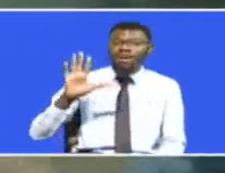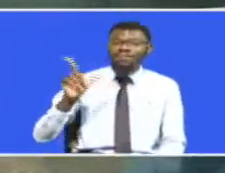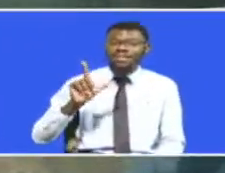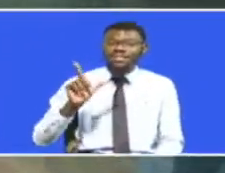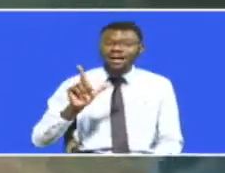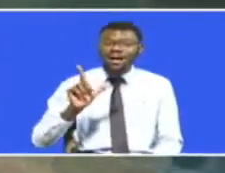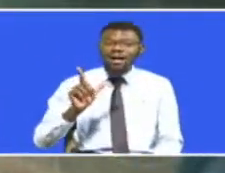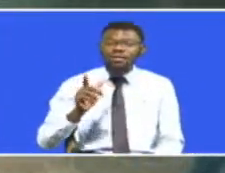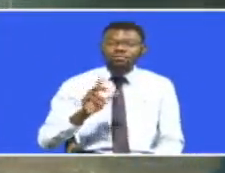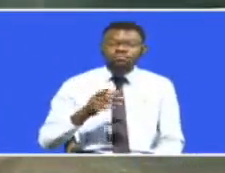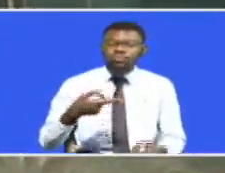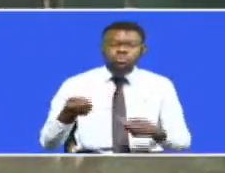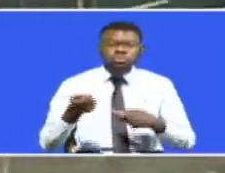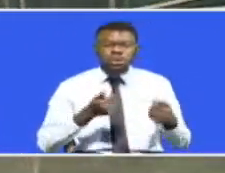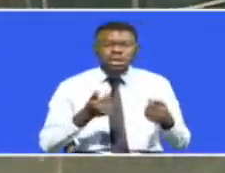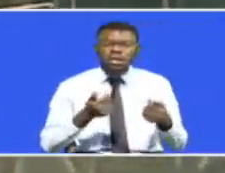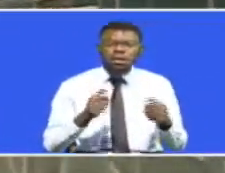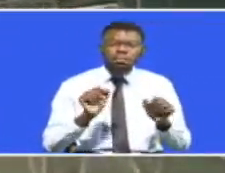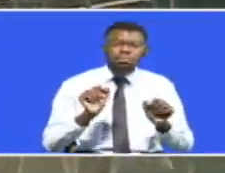ngapi?